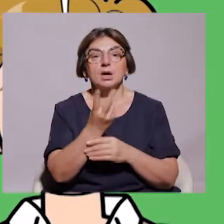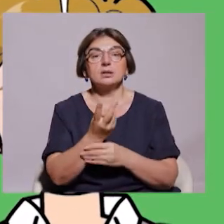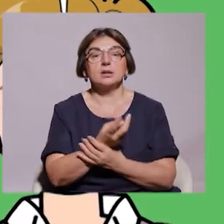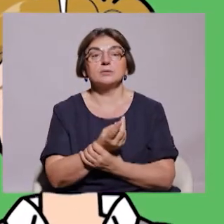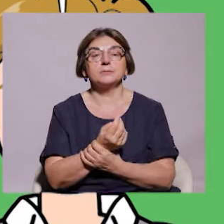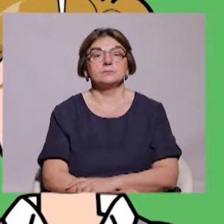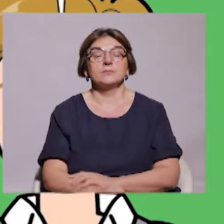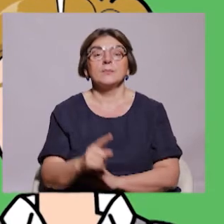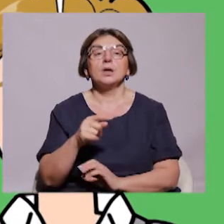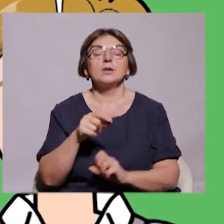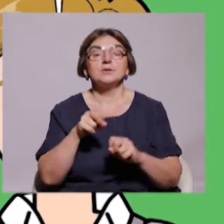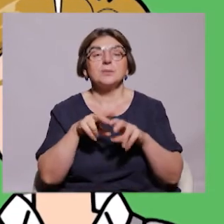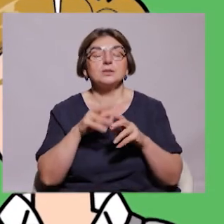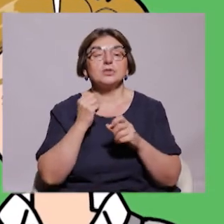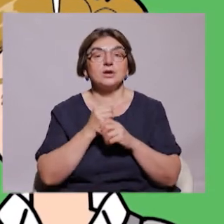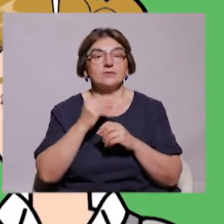თქვენთვის შევქმენი კომიქსი.